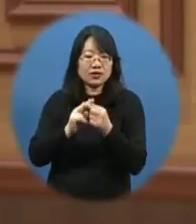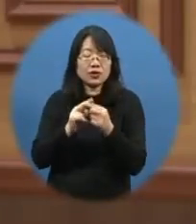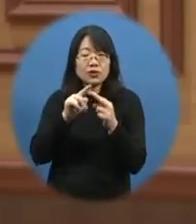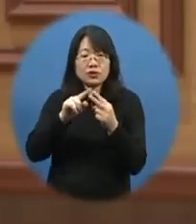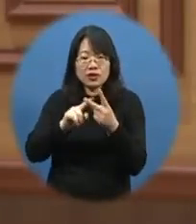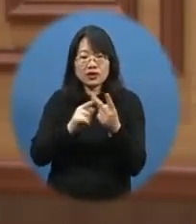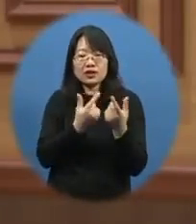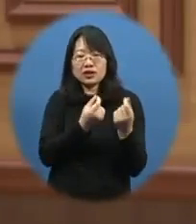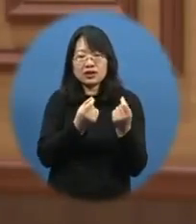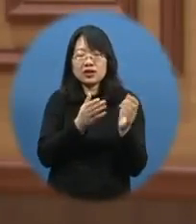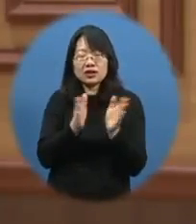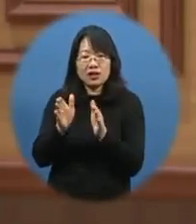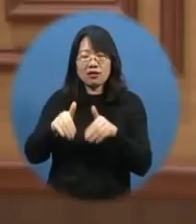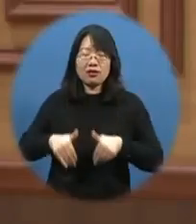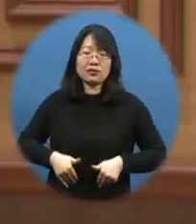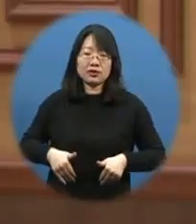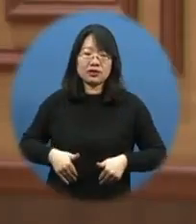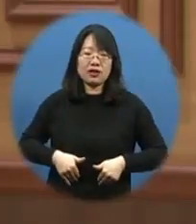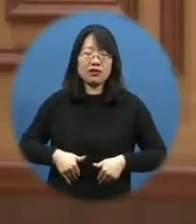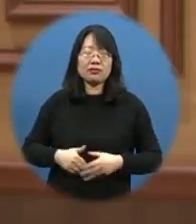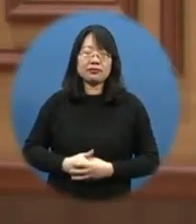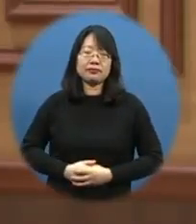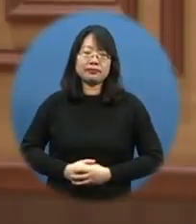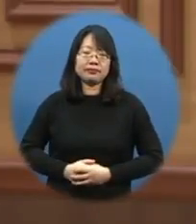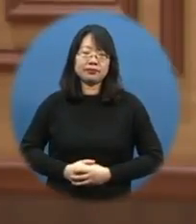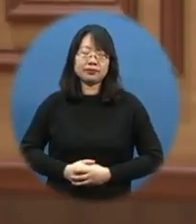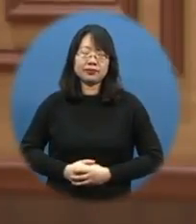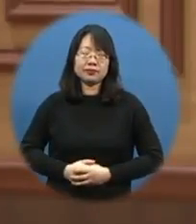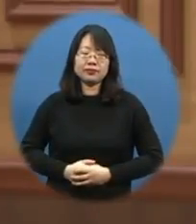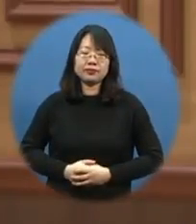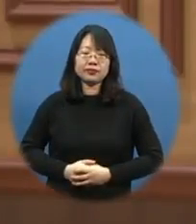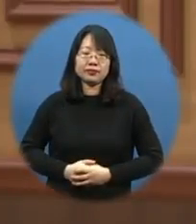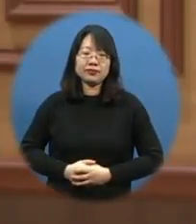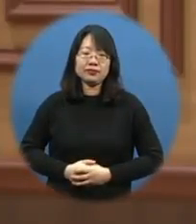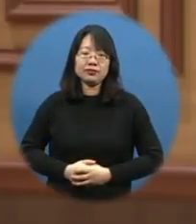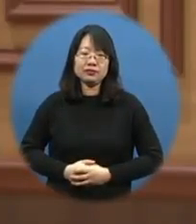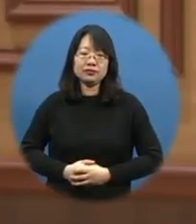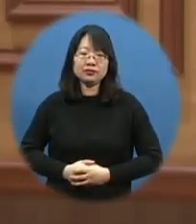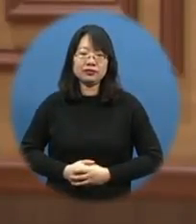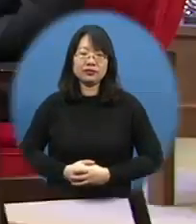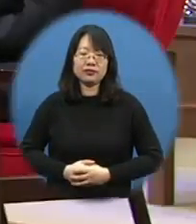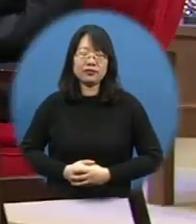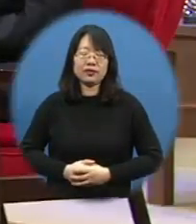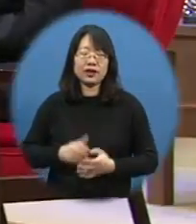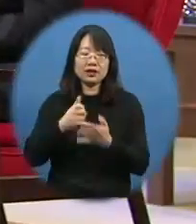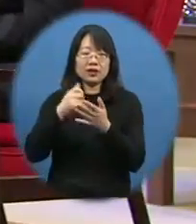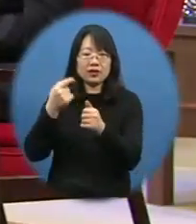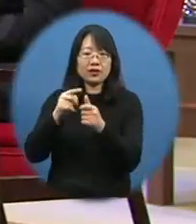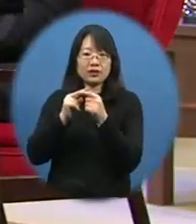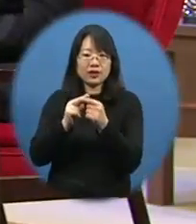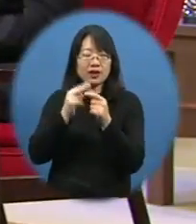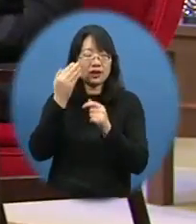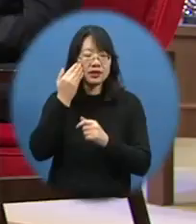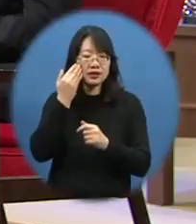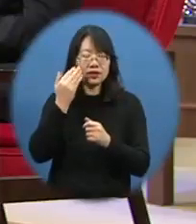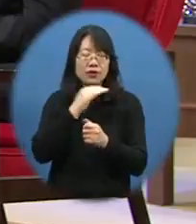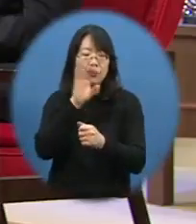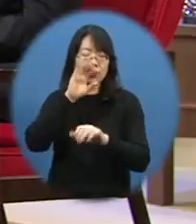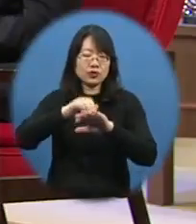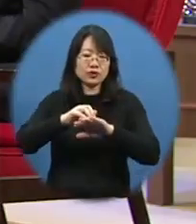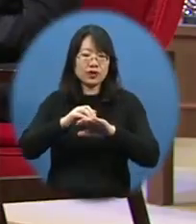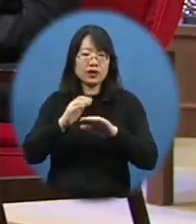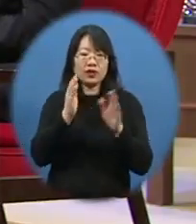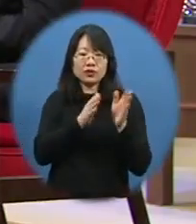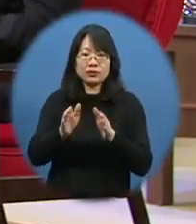두 가지가 같이 겸비되어야 됩니다. 되어야 한다고 생각합니다. 네, 인성 교육과 지적 훈련